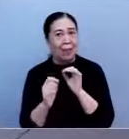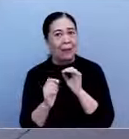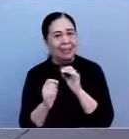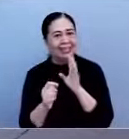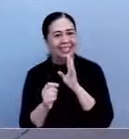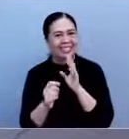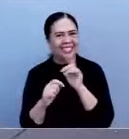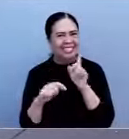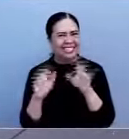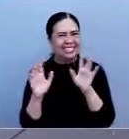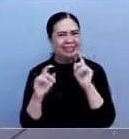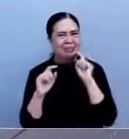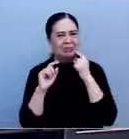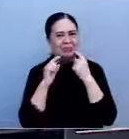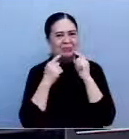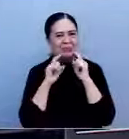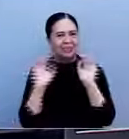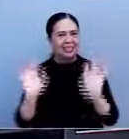Baka magkaingitan pa.